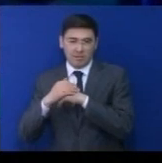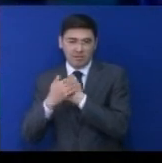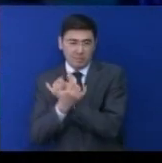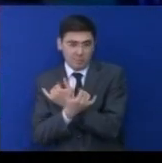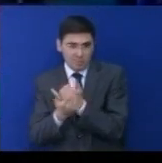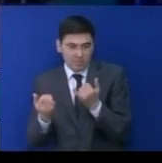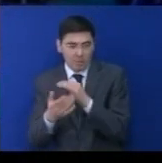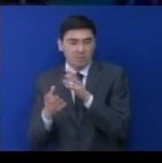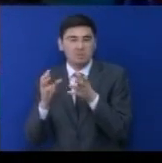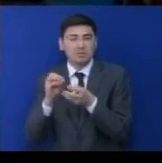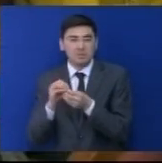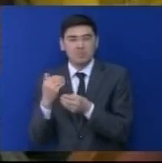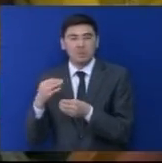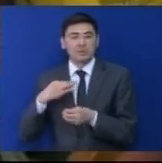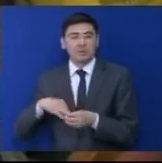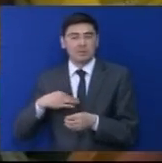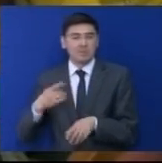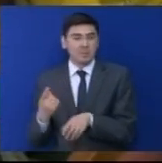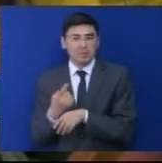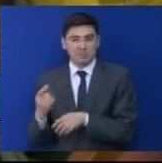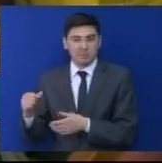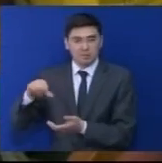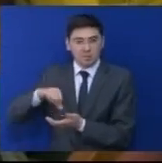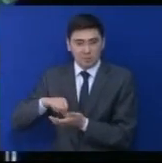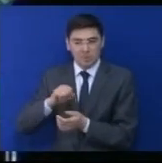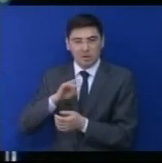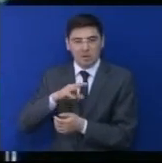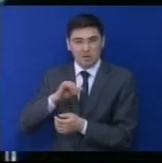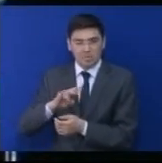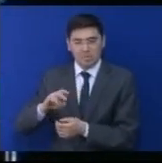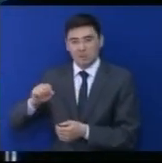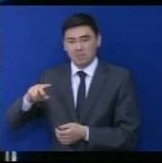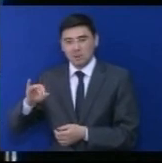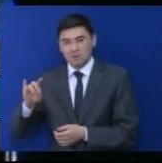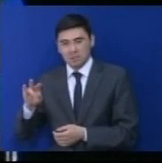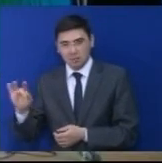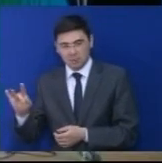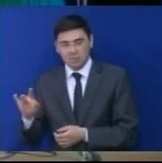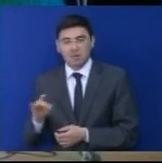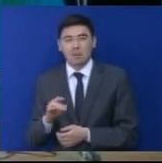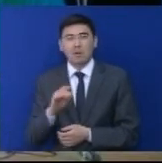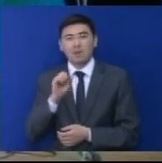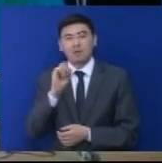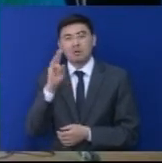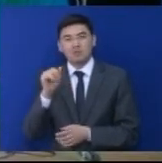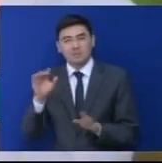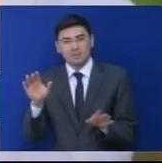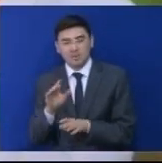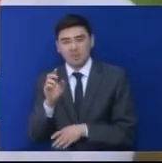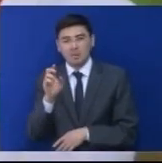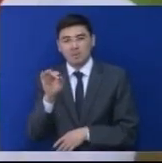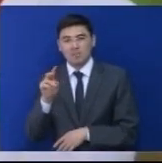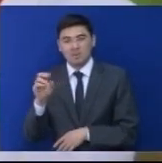впервые на сцене выступили и сыновья Гульданы Ногайбаевой – Арман и Алинур. Они исполнили песни «Она» и «Биле».